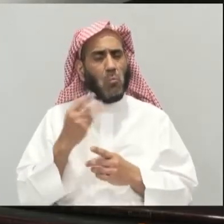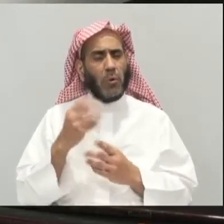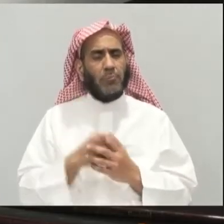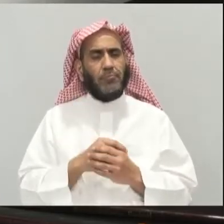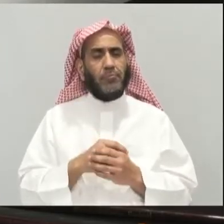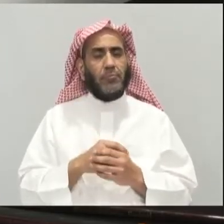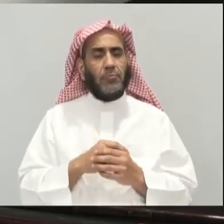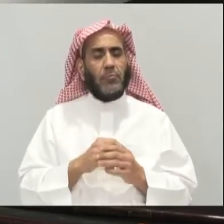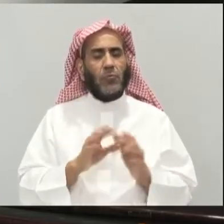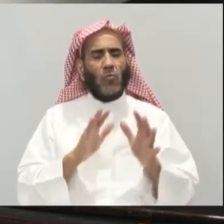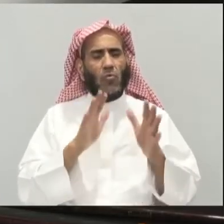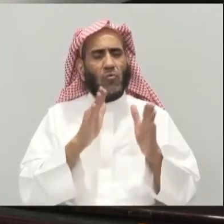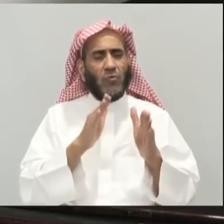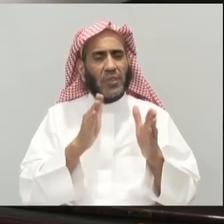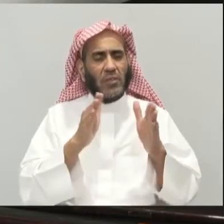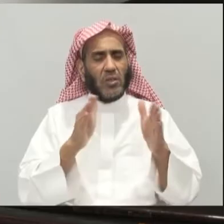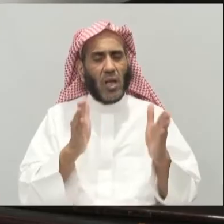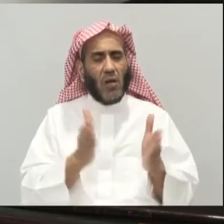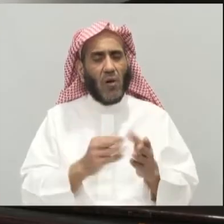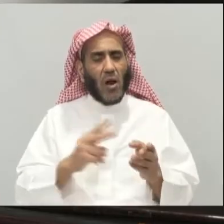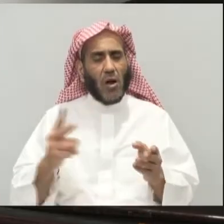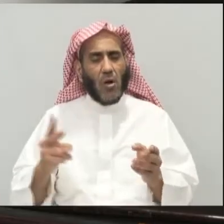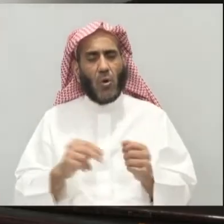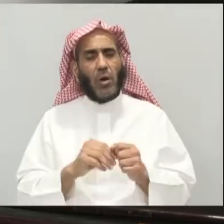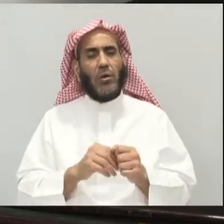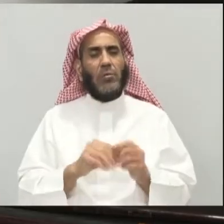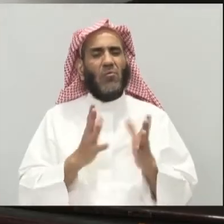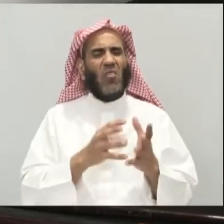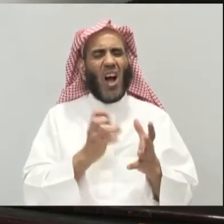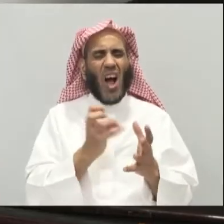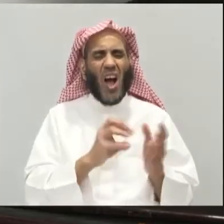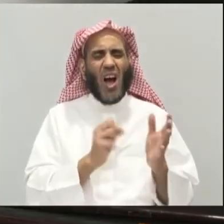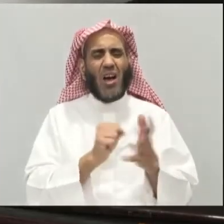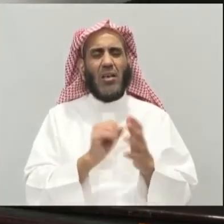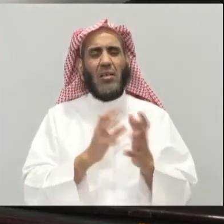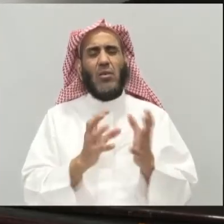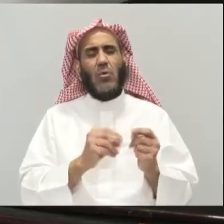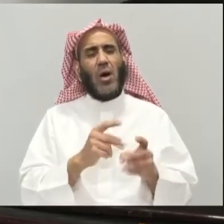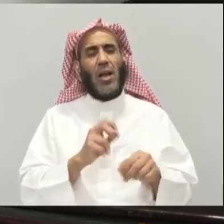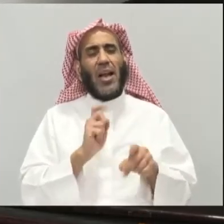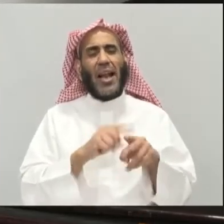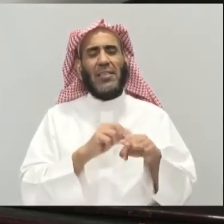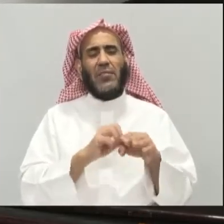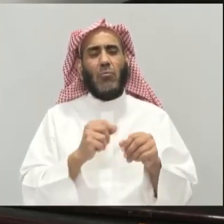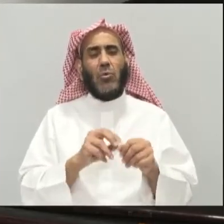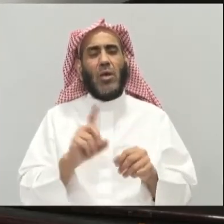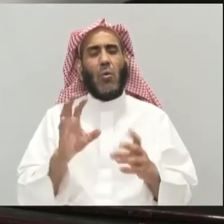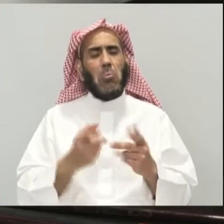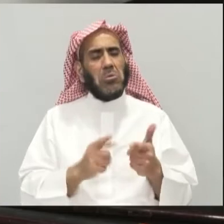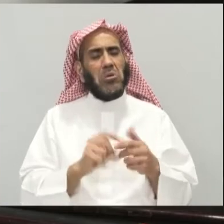في القطع الفخاريه والخزفيه ايضا مثل ما ذكرنا ان ممكن نستخدم الرش